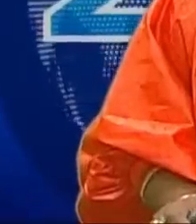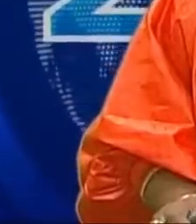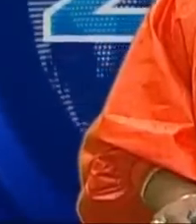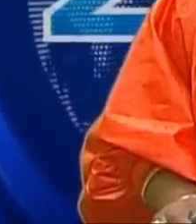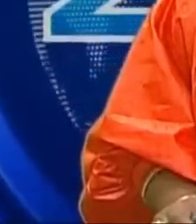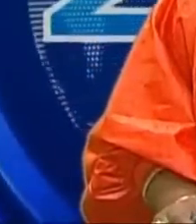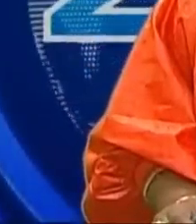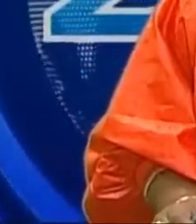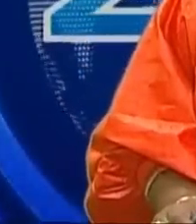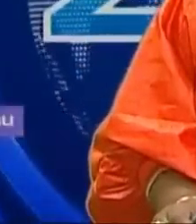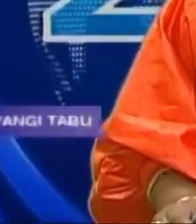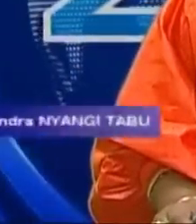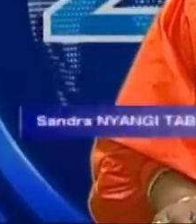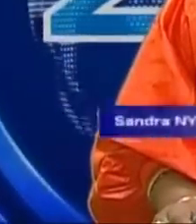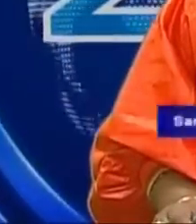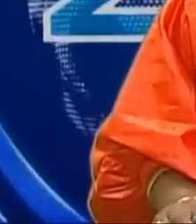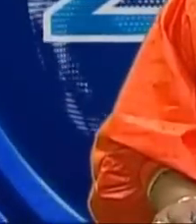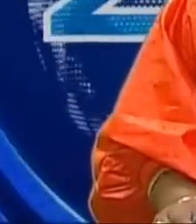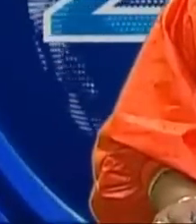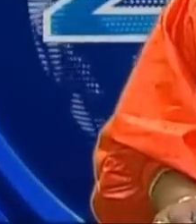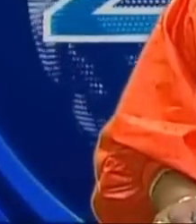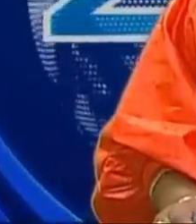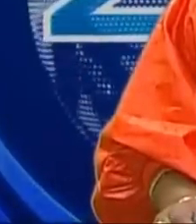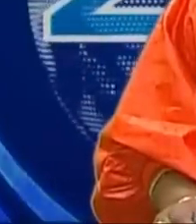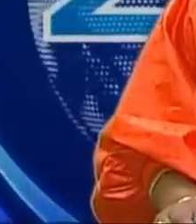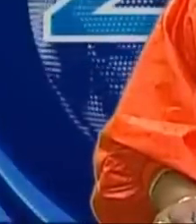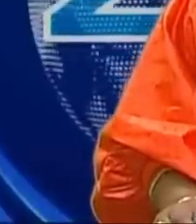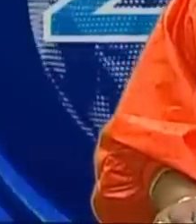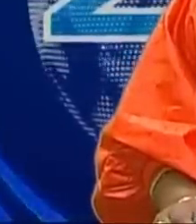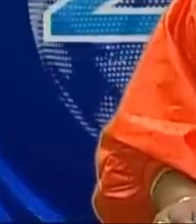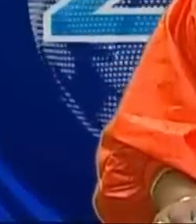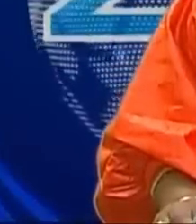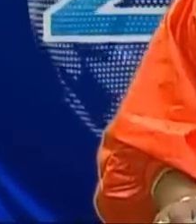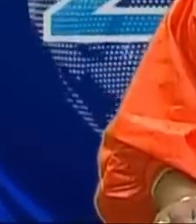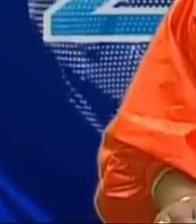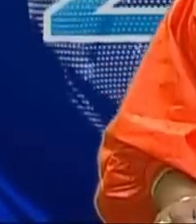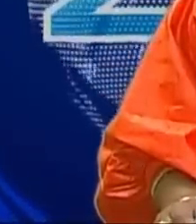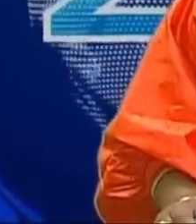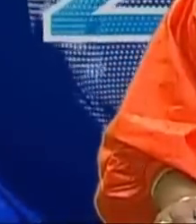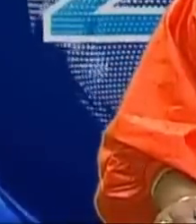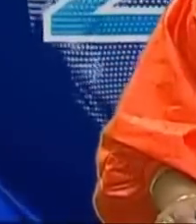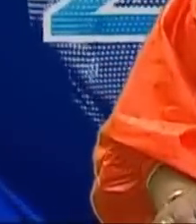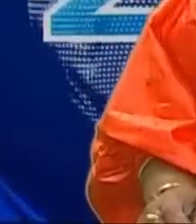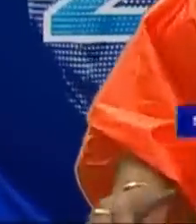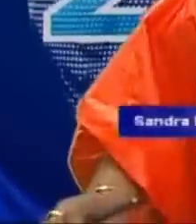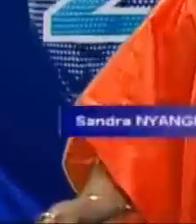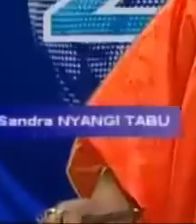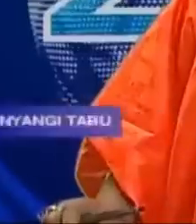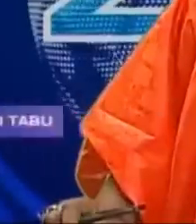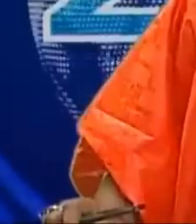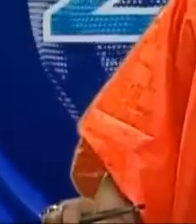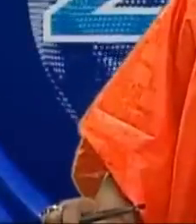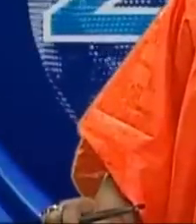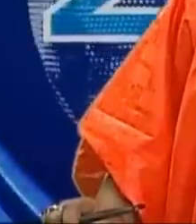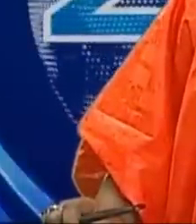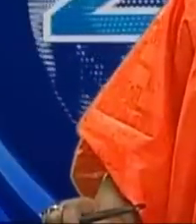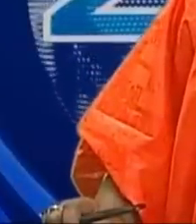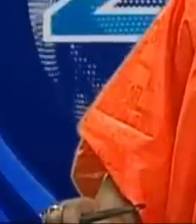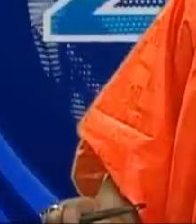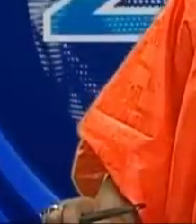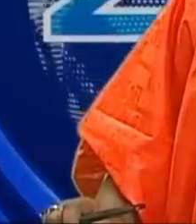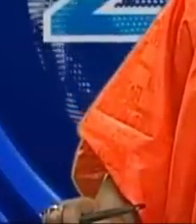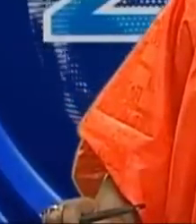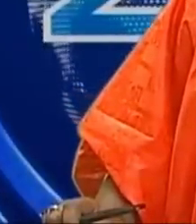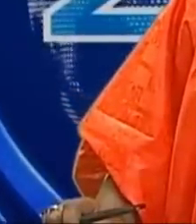Fin de ce journal, mesdames et messieurs, merci de l'avoir suivi. Merci à vous qui nous suivez à Bumba, dans la province de la Mongala et partout ailleurs sur satellite. Vous êtes sur la